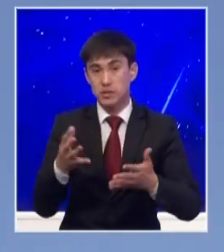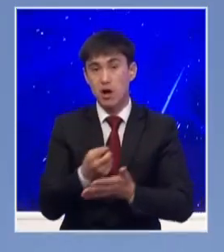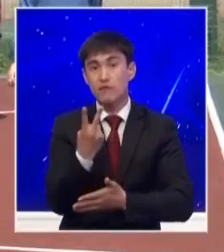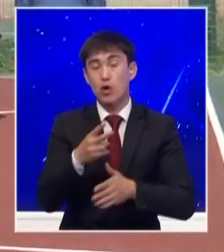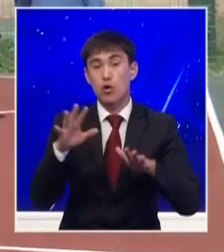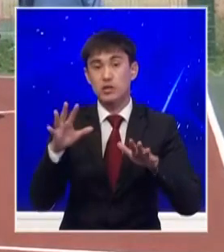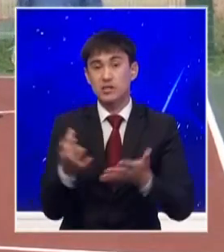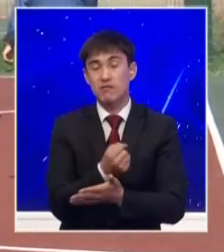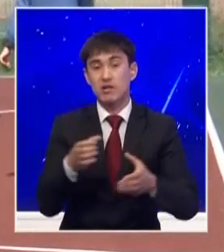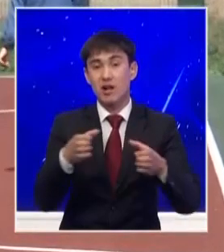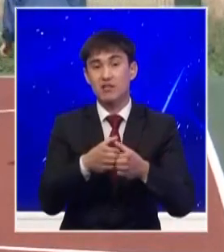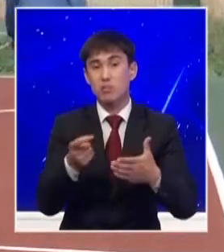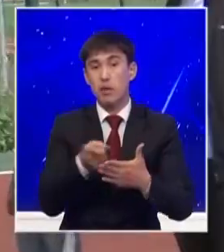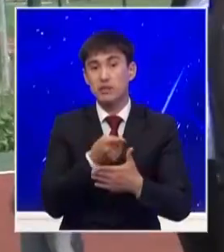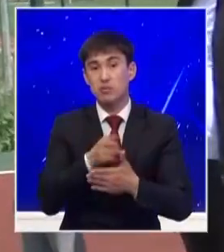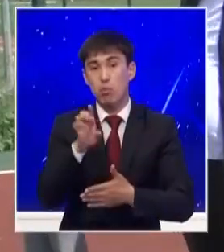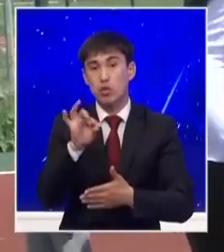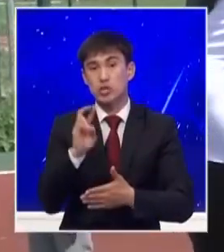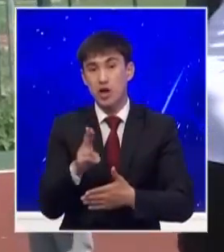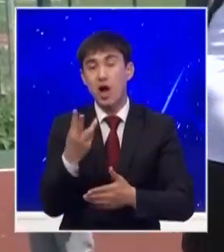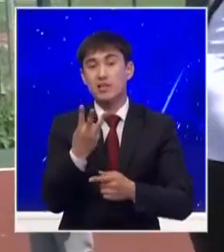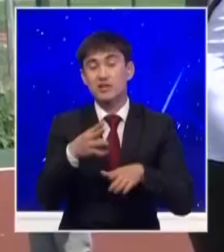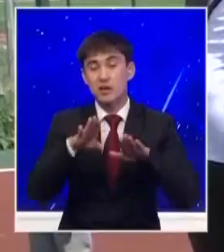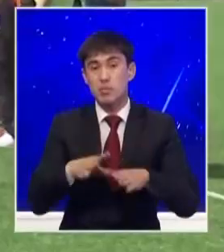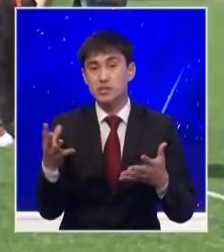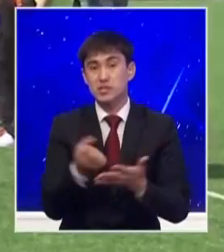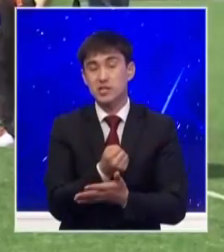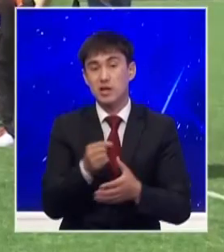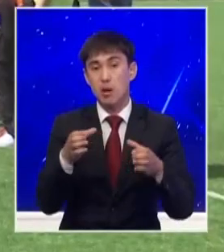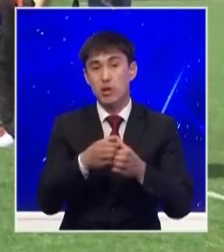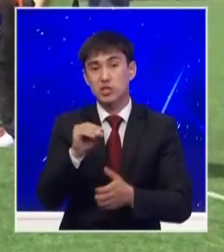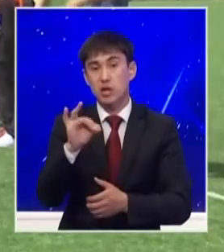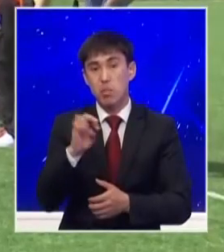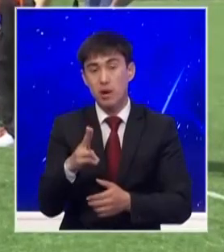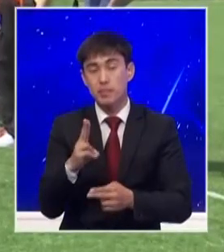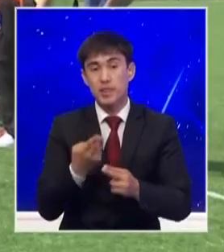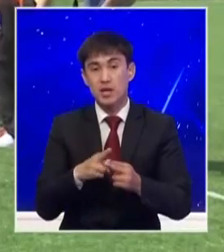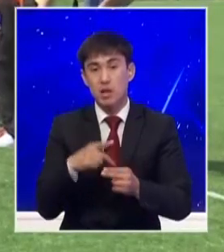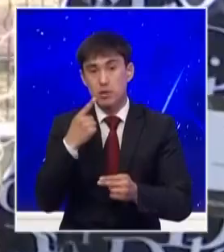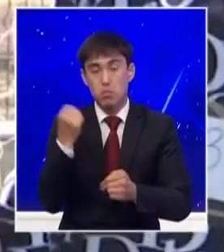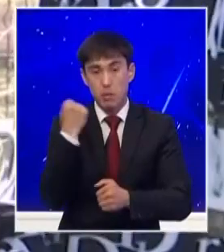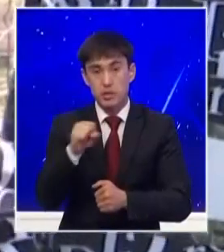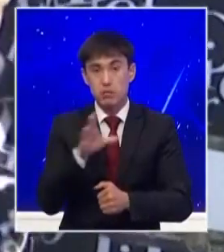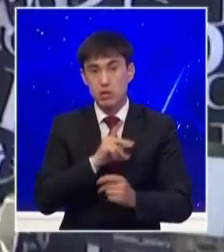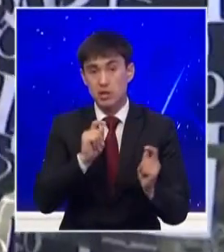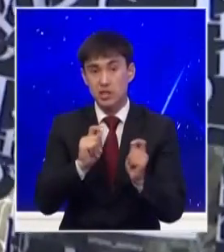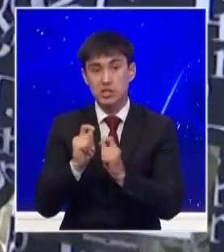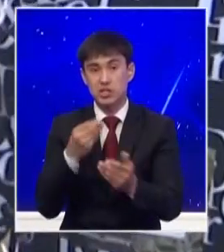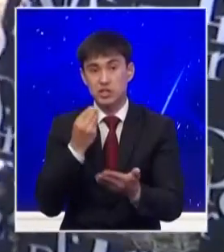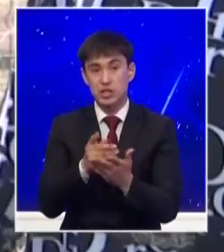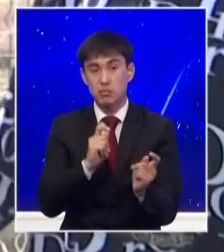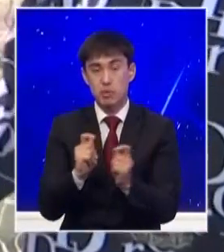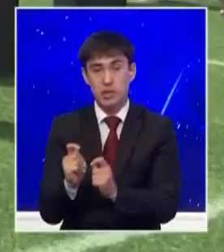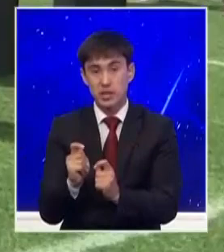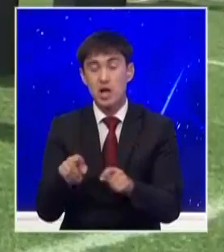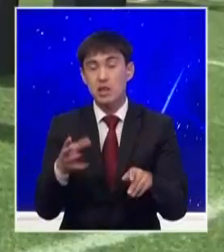Второе завоевал коллектив под названием «Булашах», а третье место заняла команда «Жайпах». Стоит отметить, победители были награждены ценными